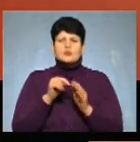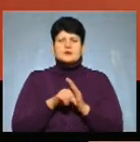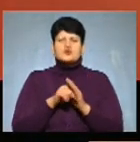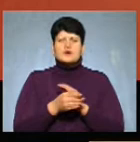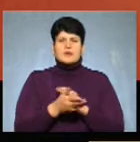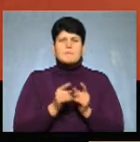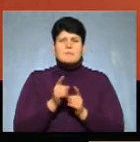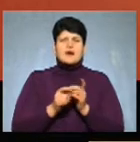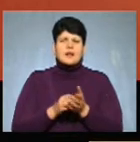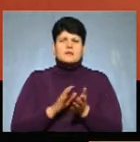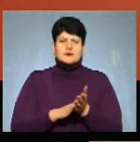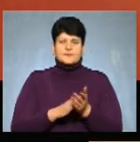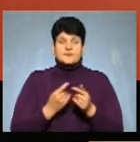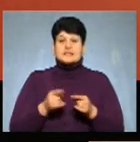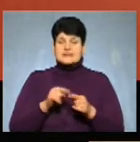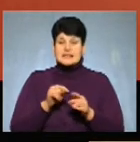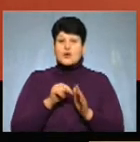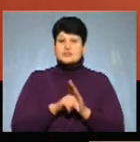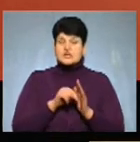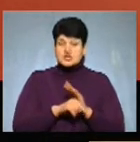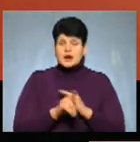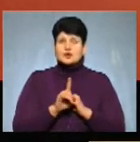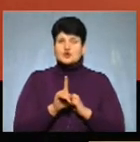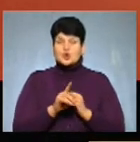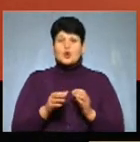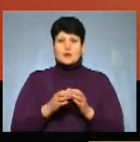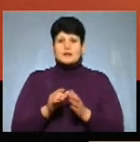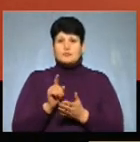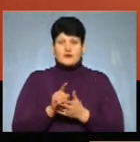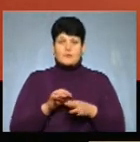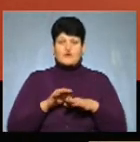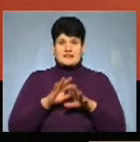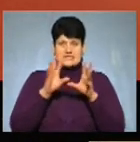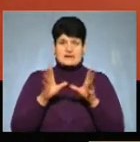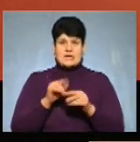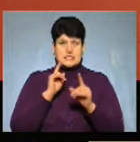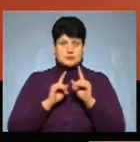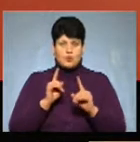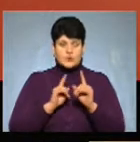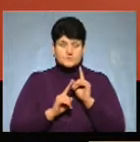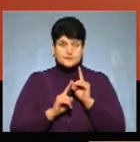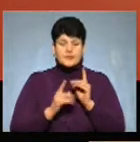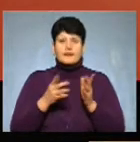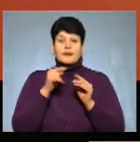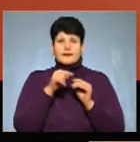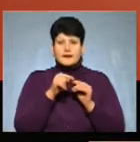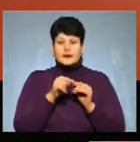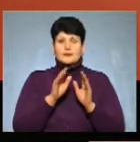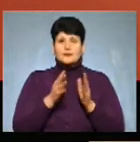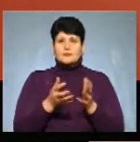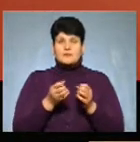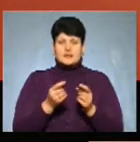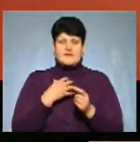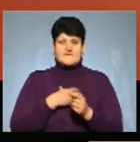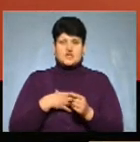означає? Це означає, що громади повинні насамперед провести загальні збори, на яких